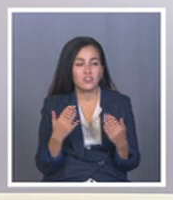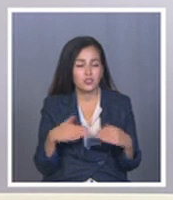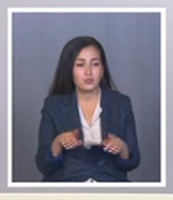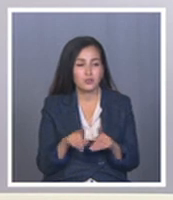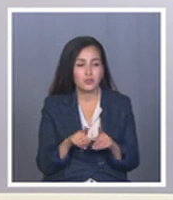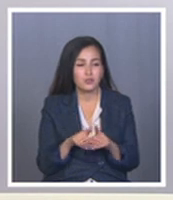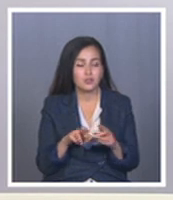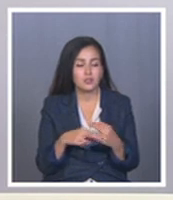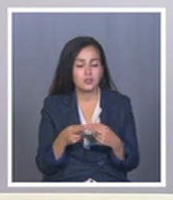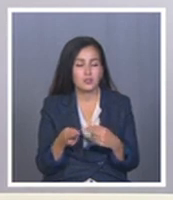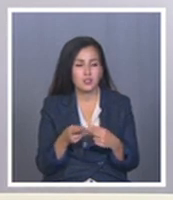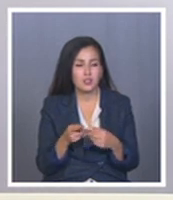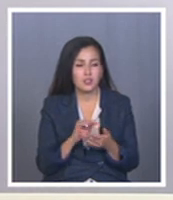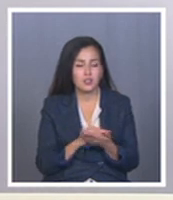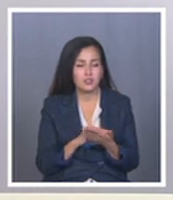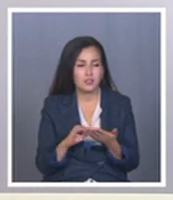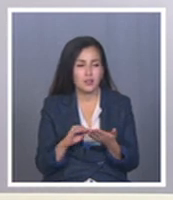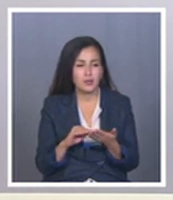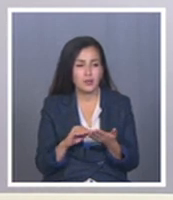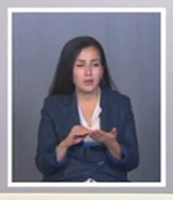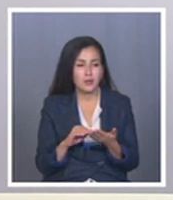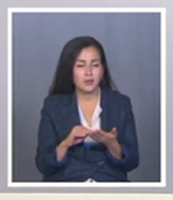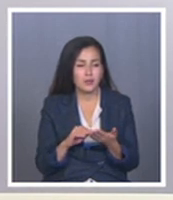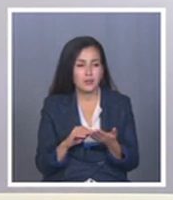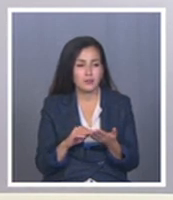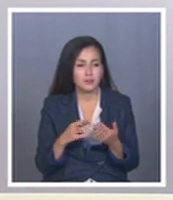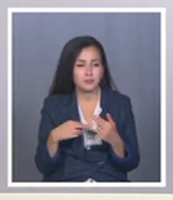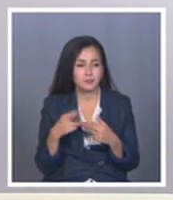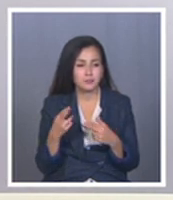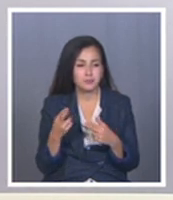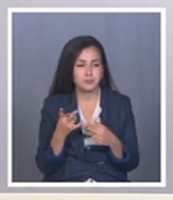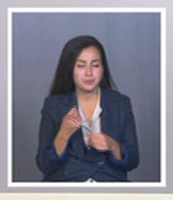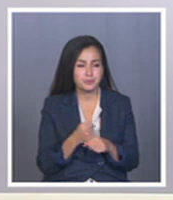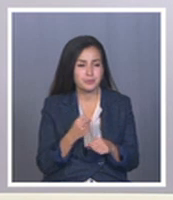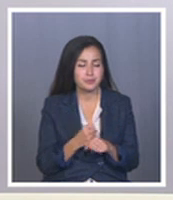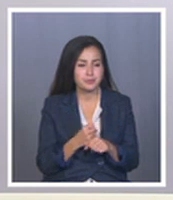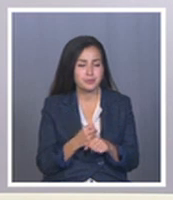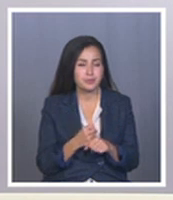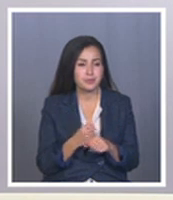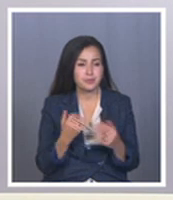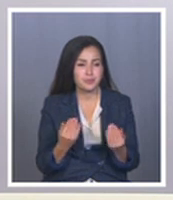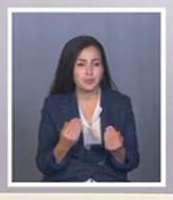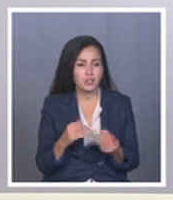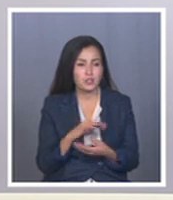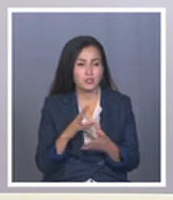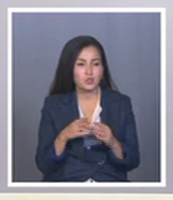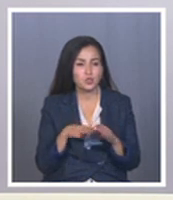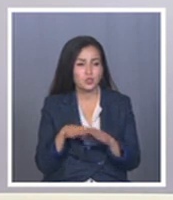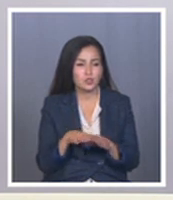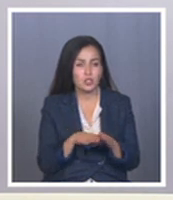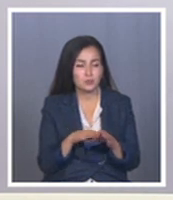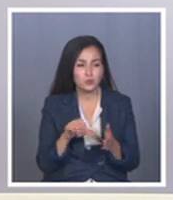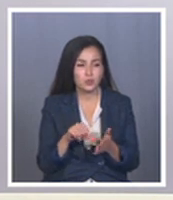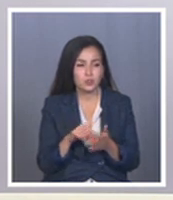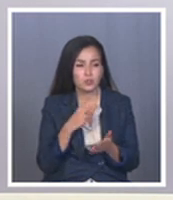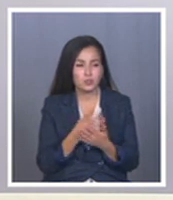2-ні жазып қоямыз. Дәл сол секілді бөлімдегі де екі жақшаны бір-біріне көбейтіп жібереміз. Енді ұқсас мүшелерін келтірейік. Яғни минус 3-ті